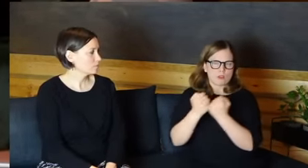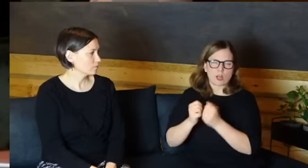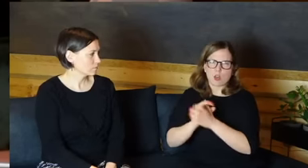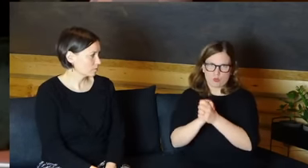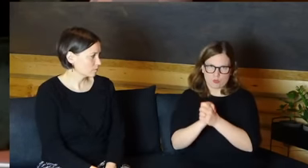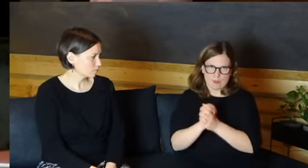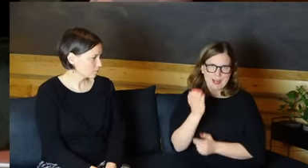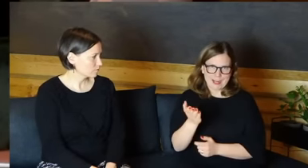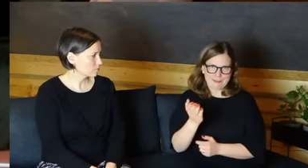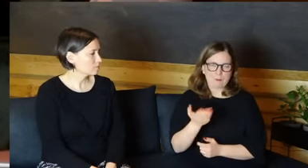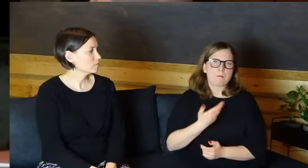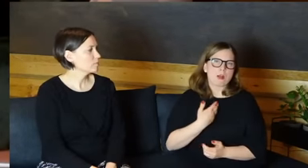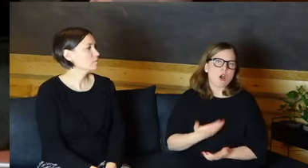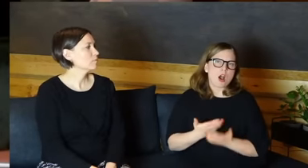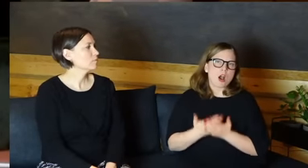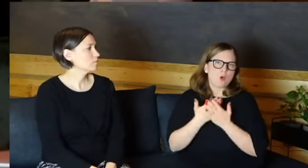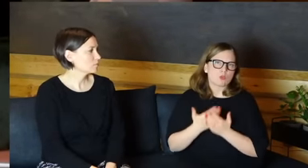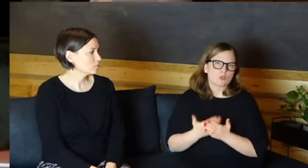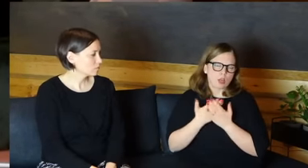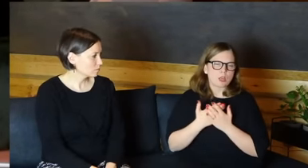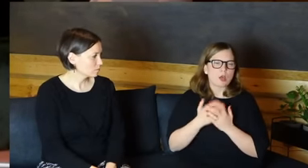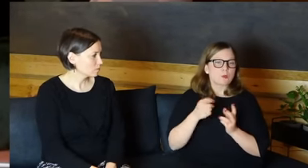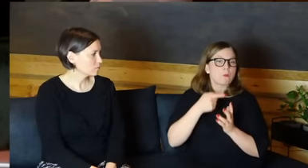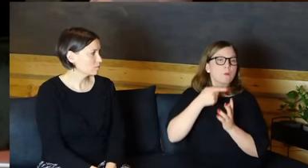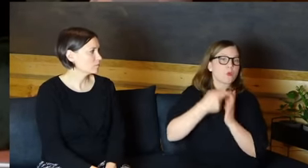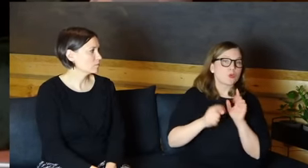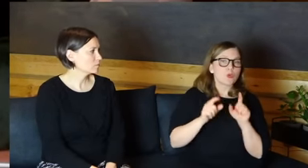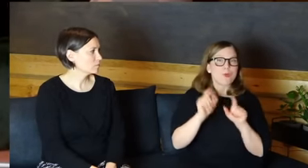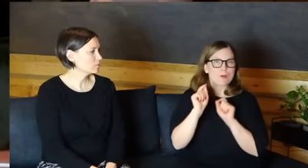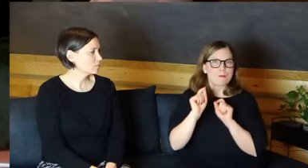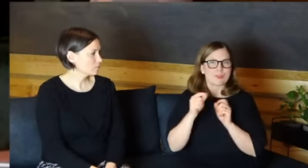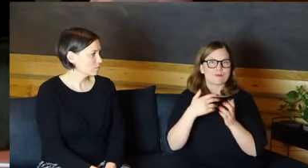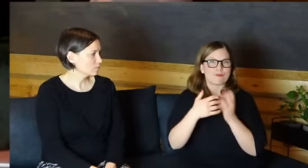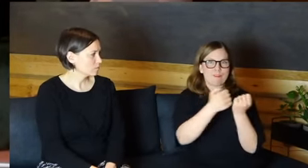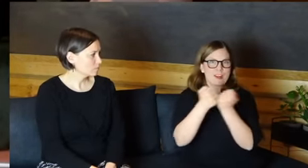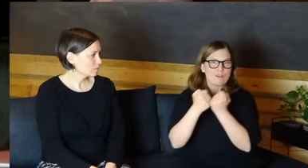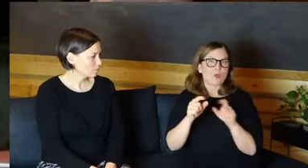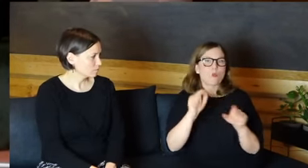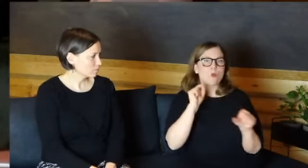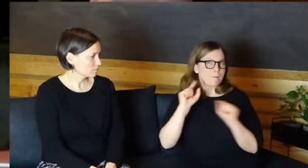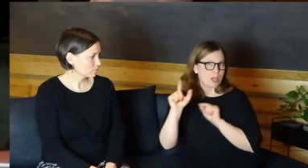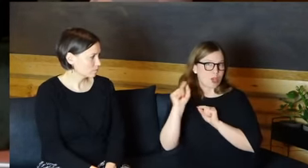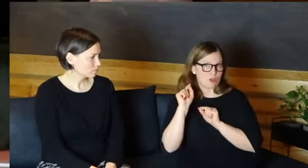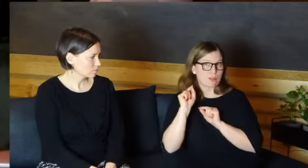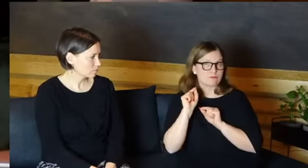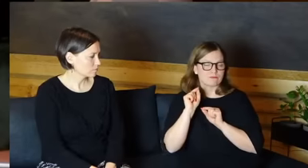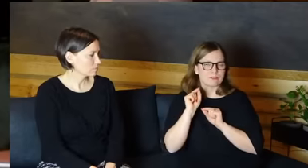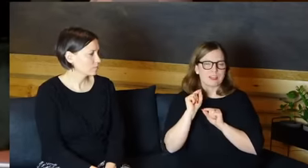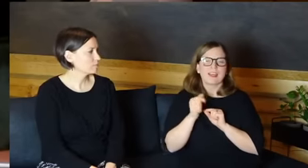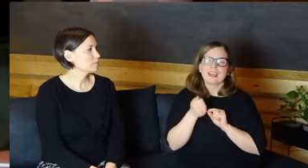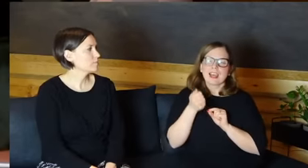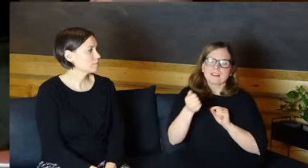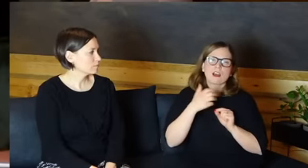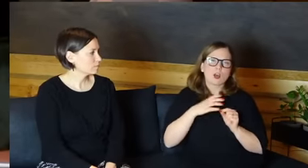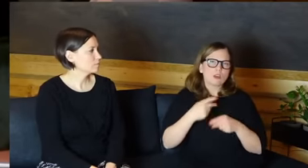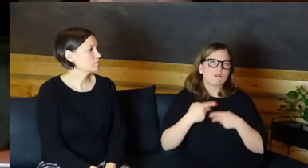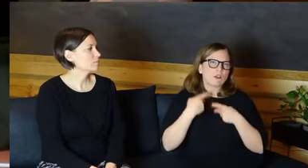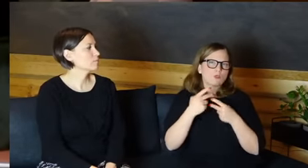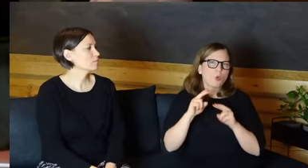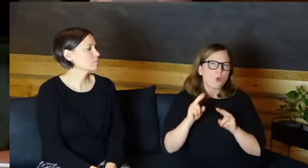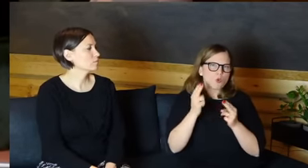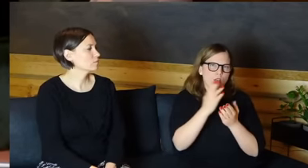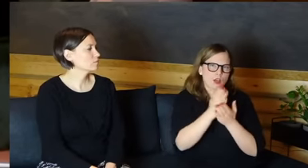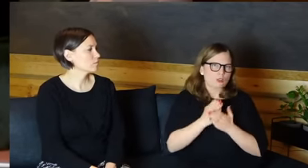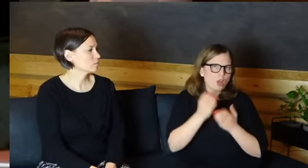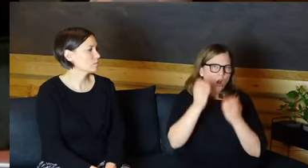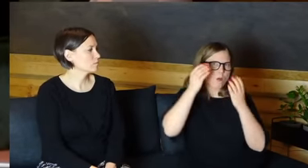avulias ja sitten huomioi niinku muutkin työkaverit ja sitten ennen kaikkea haluaa oppia uusia juttuja